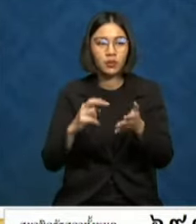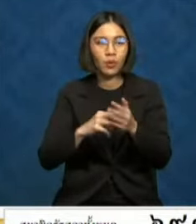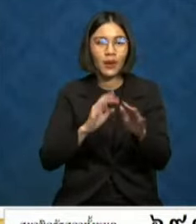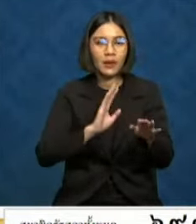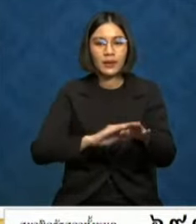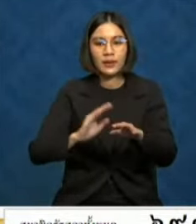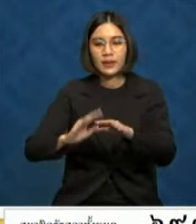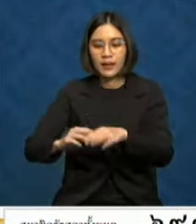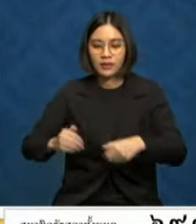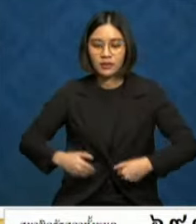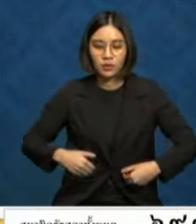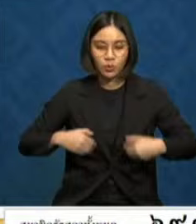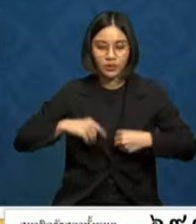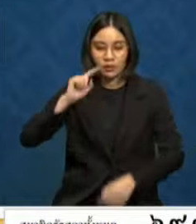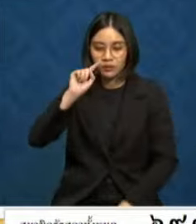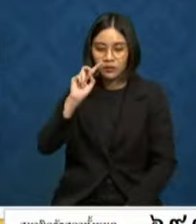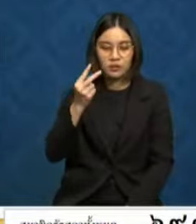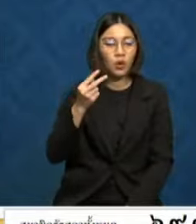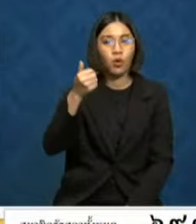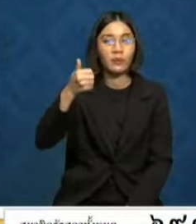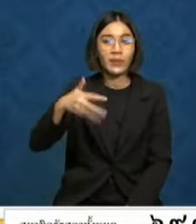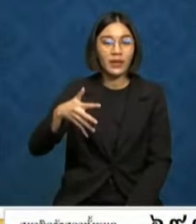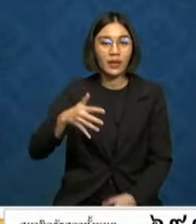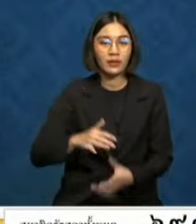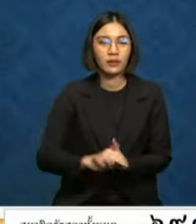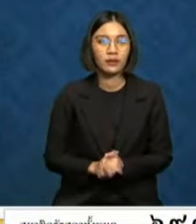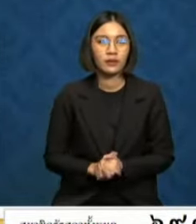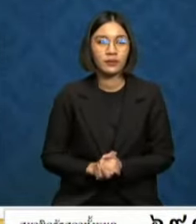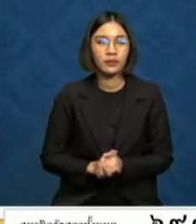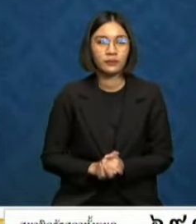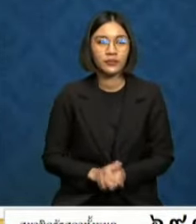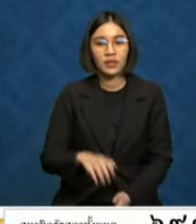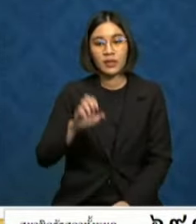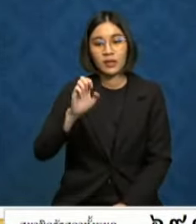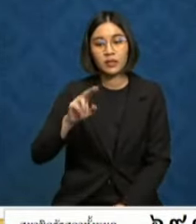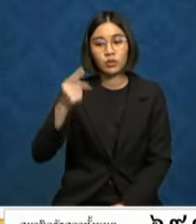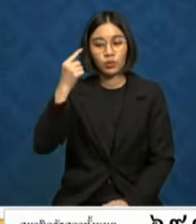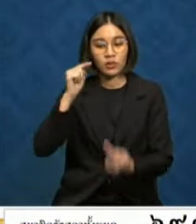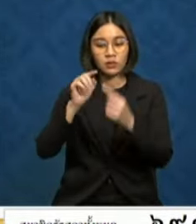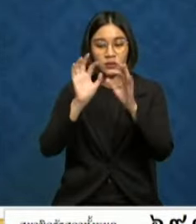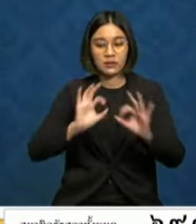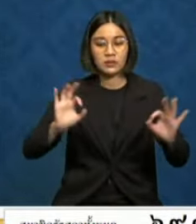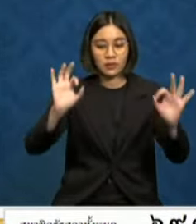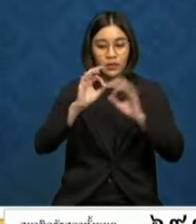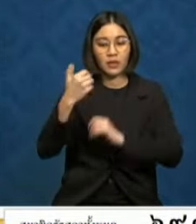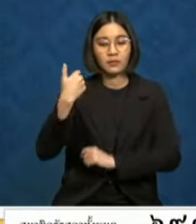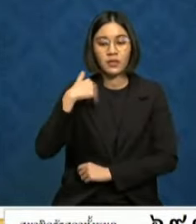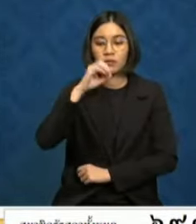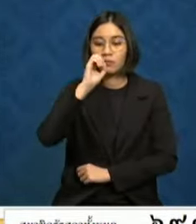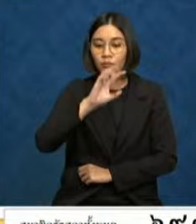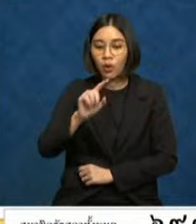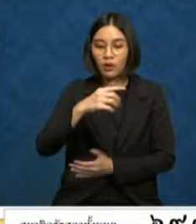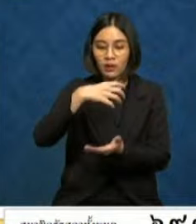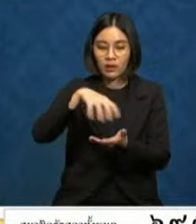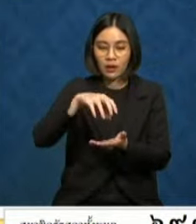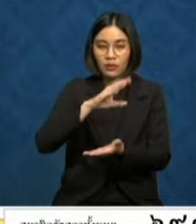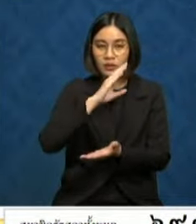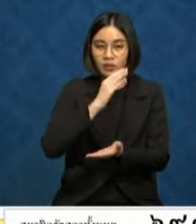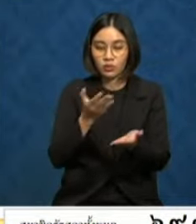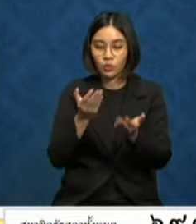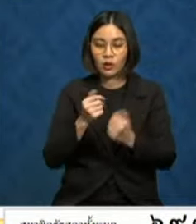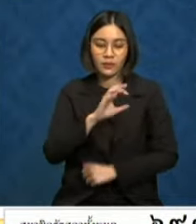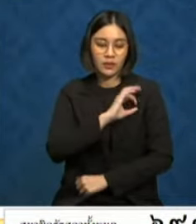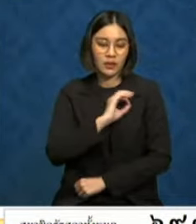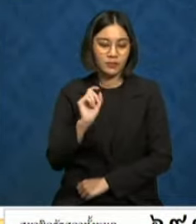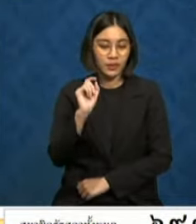ถเรียกคืนชีวิตให้กับผู้ที่ถูกประหารชีวิตได้นะครับ EU ให้ความสำคัญกับเรื่องนี้ถึงกับบอกว่าถ้าหากจะมีการรับสมาชิก